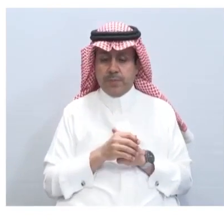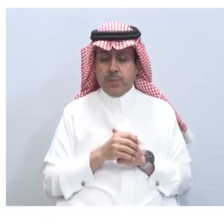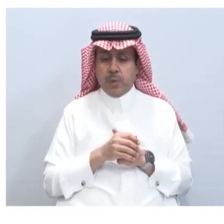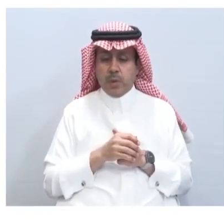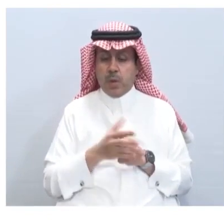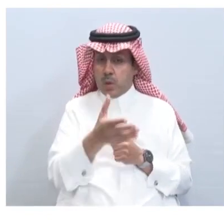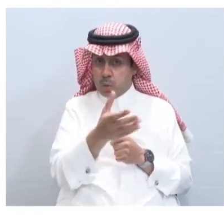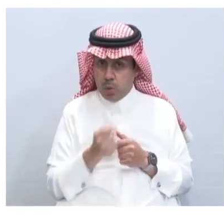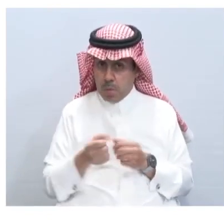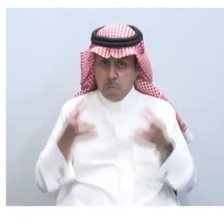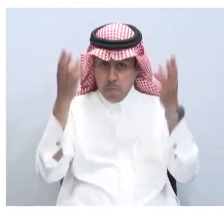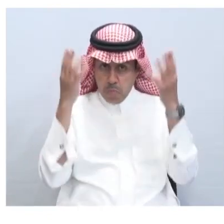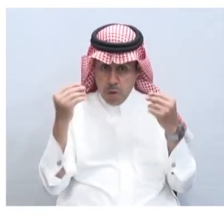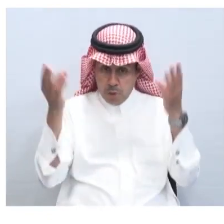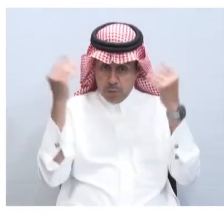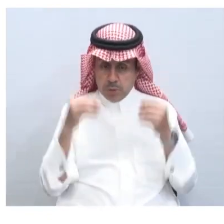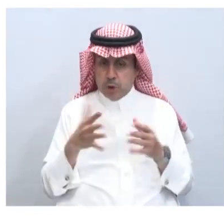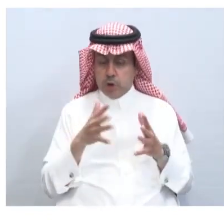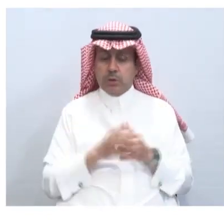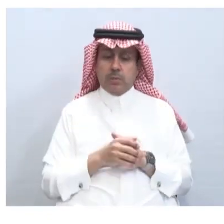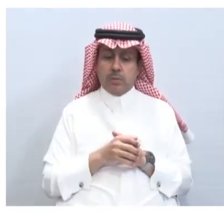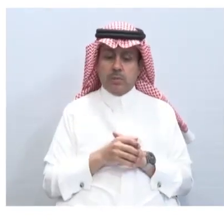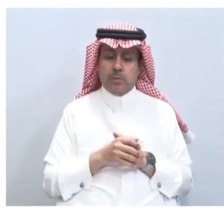الحصول على معلومات حديثه